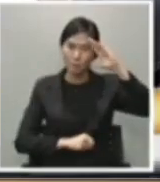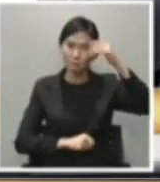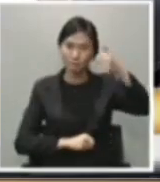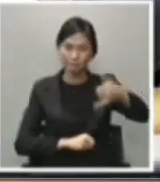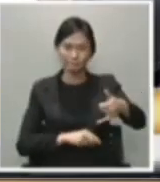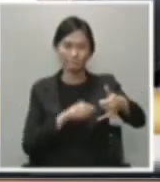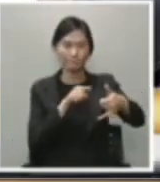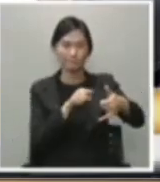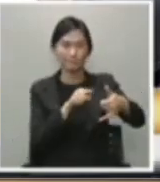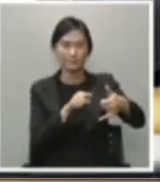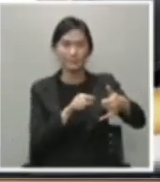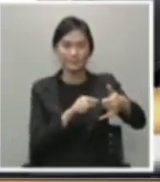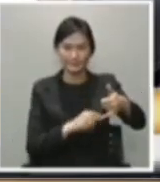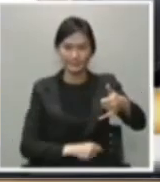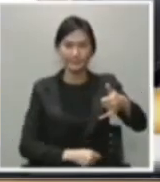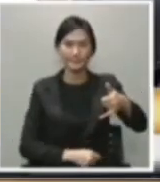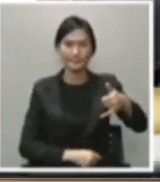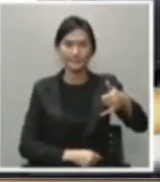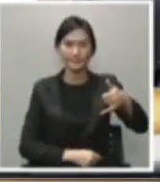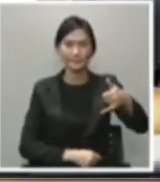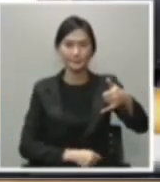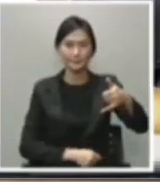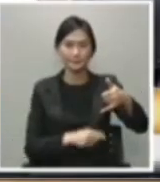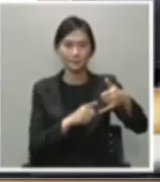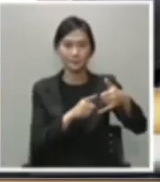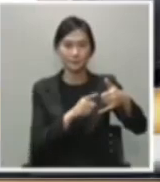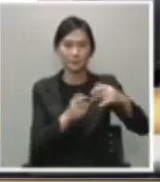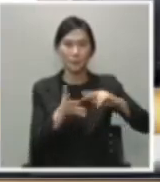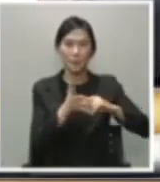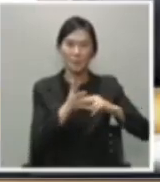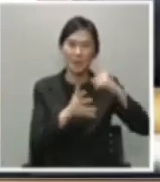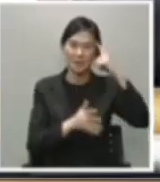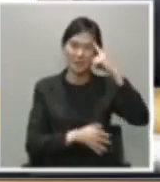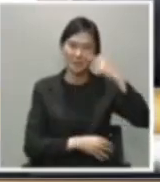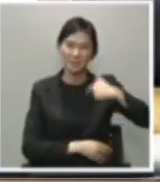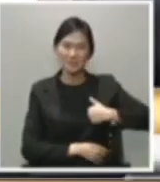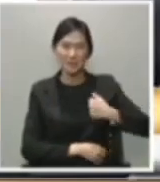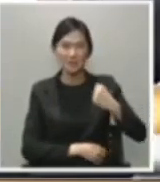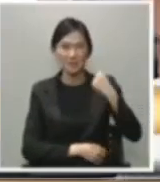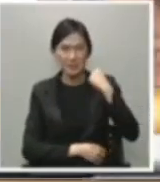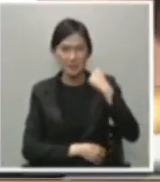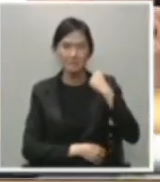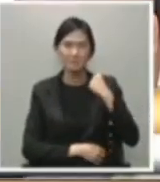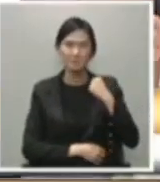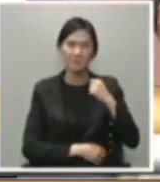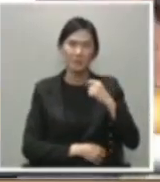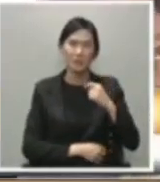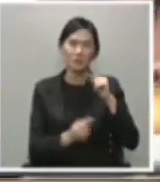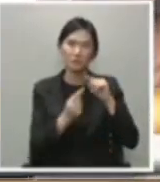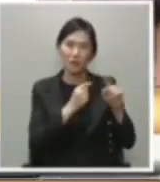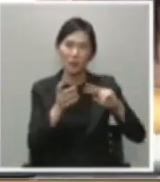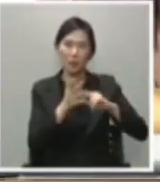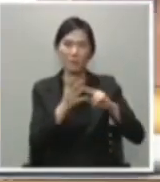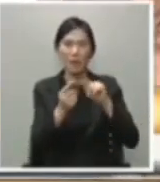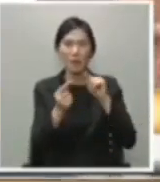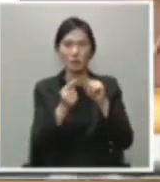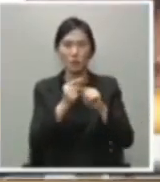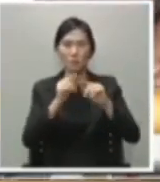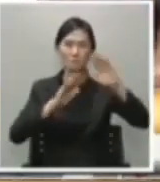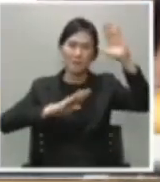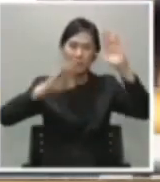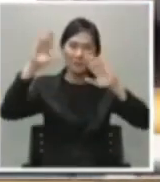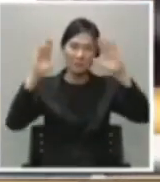นตรีเป็นผู้ไม่ยึดมั่นและศรัทธาต่อการปกครองตามระบอบประชาธิปไต